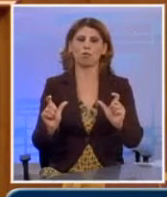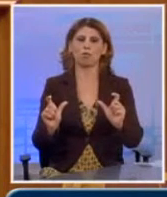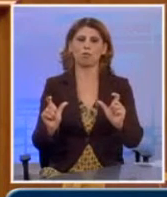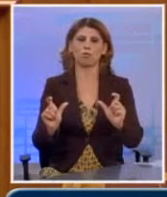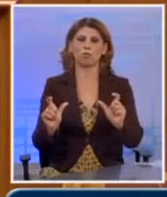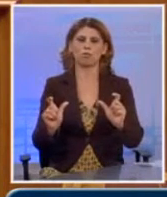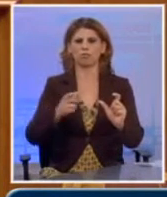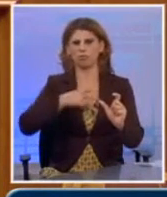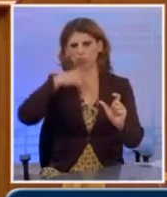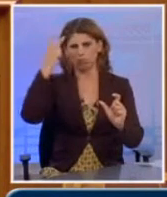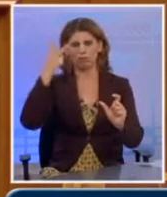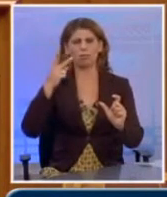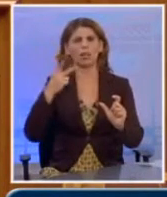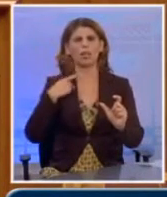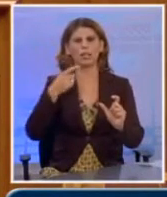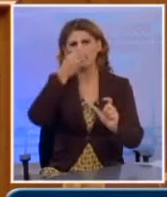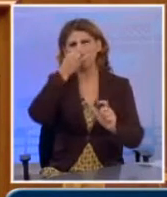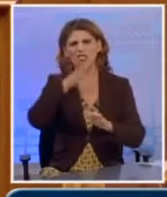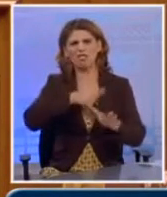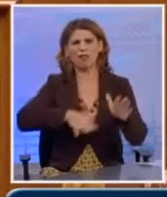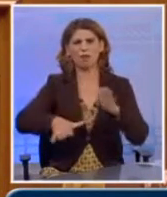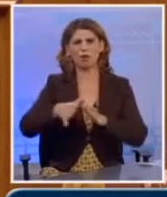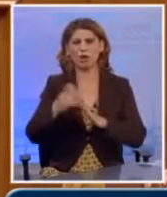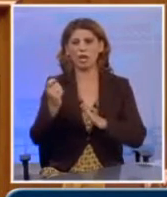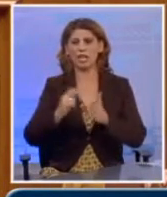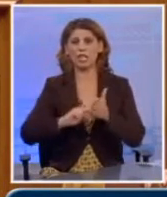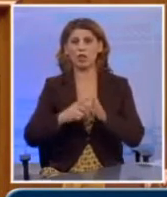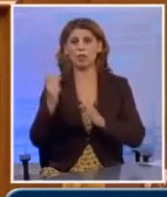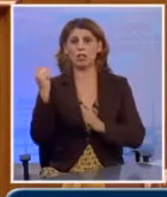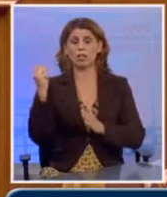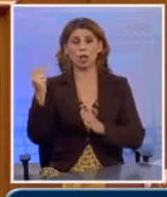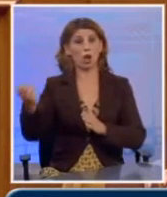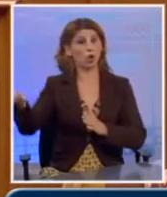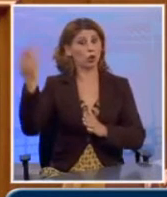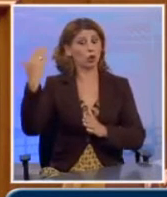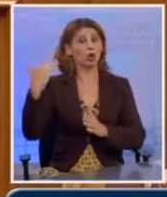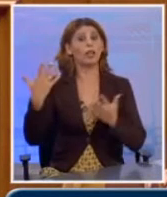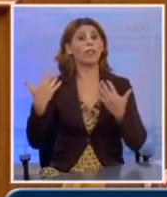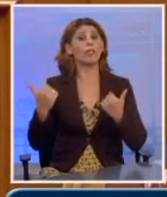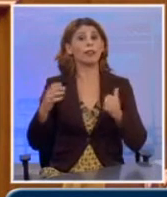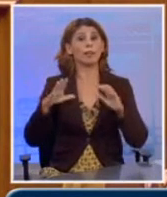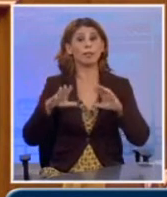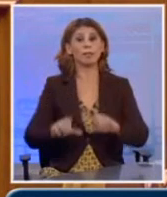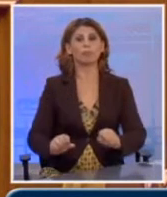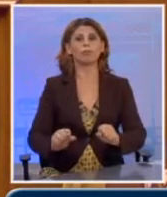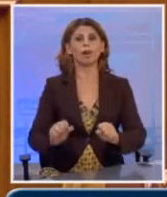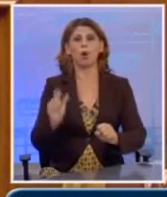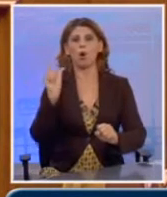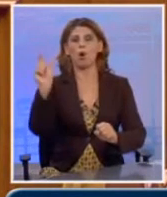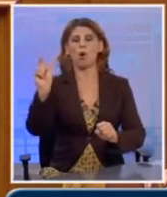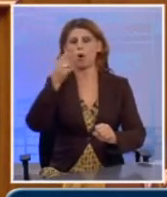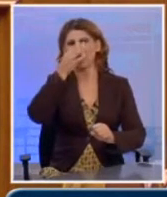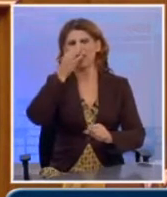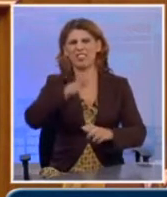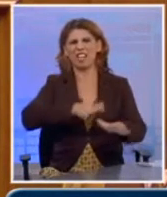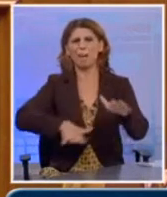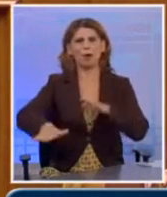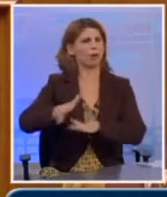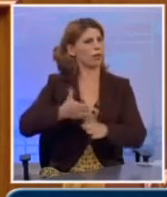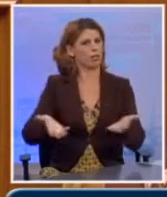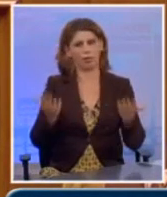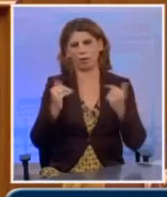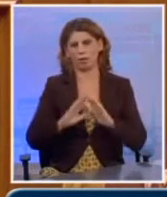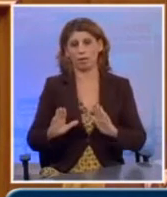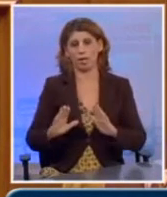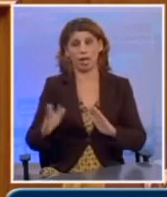στην ασυδοσία και τη διαφθορά των οικονομικά ισχυρών. Ακόμα τότε δεν είχε καθιερωθεί ο όρος διαπλοκή. Και τότε τον